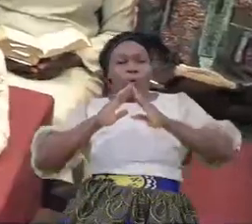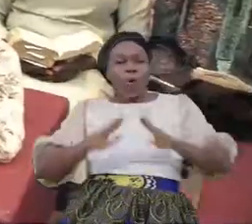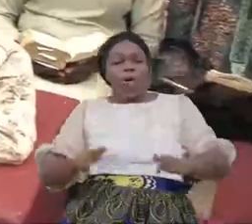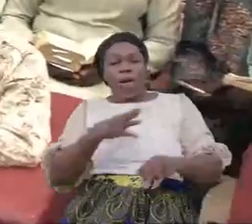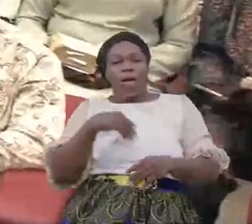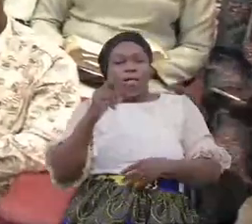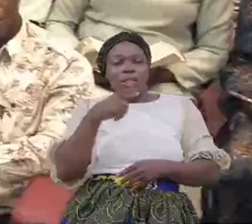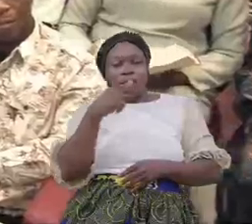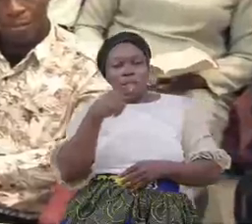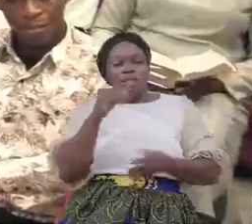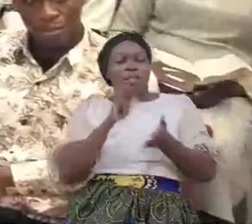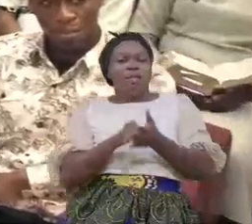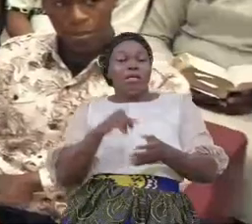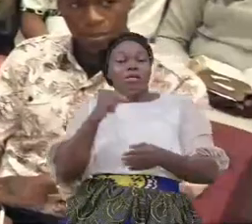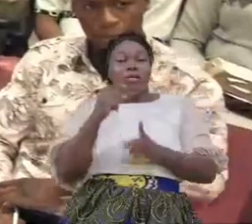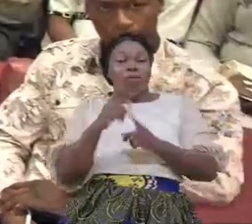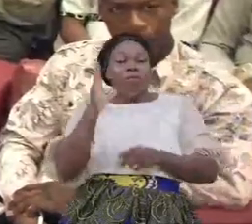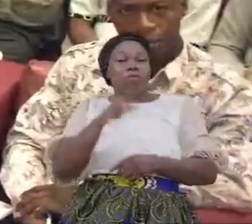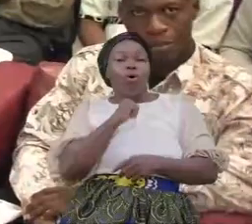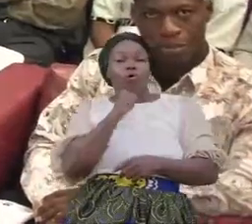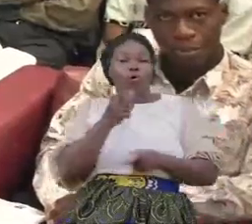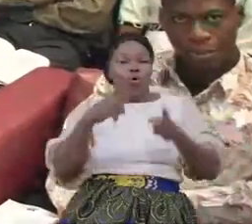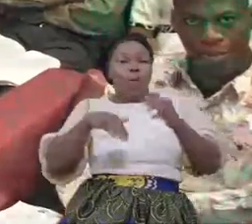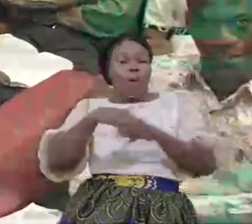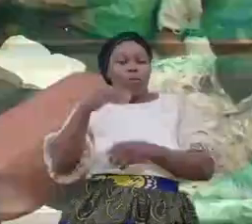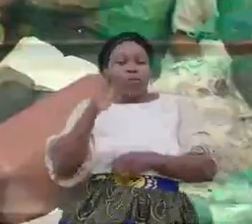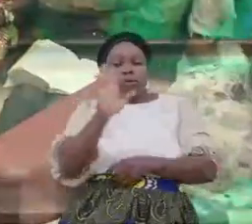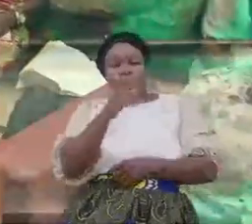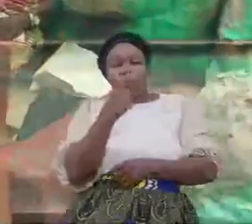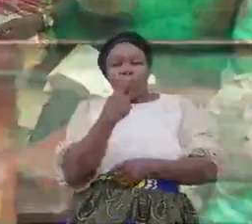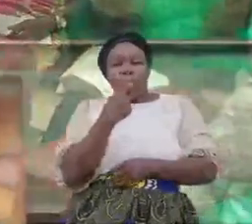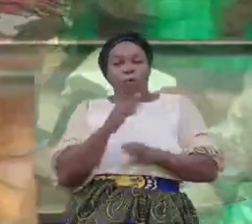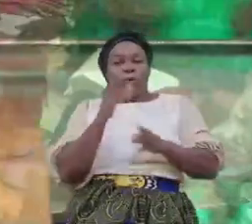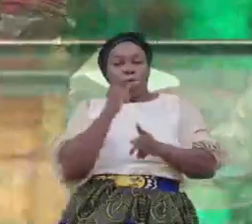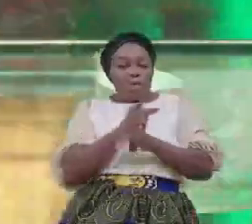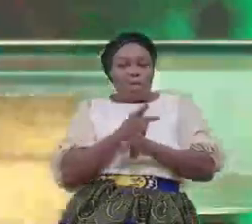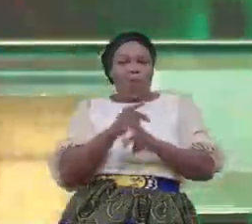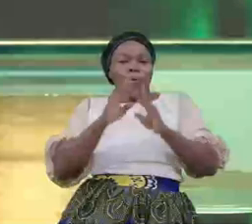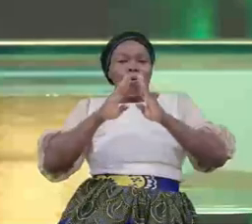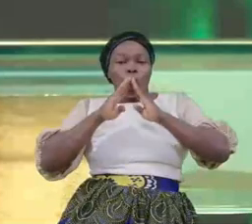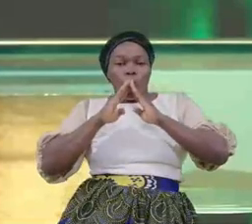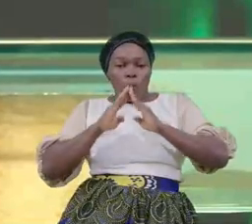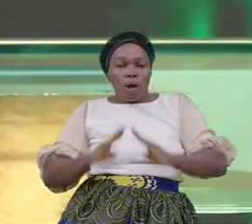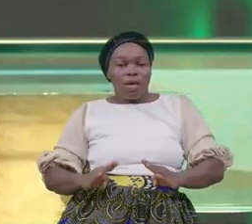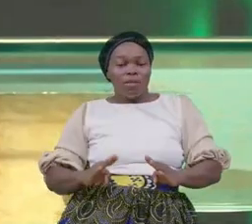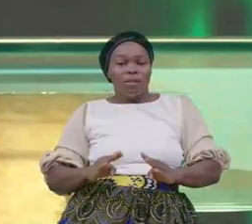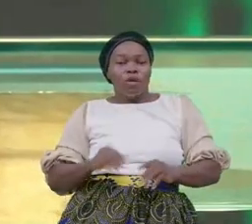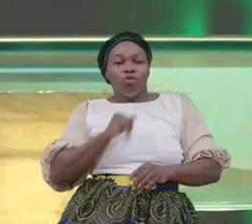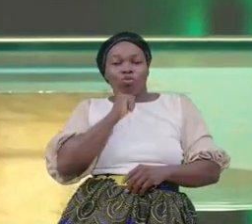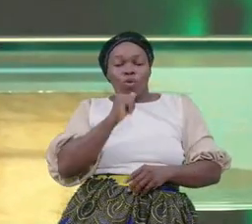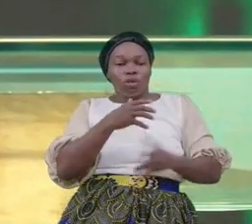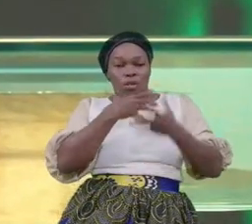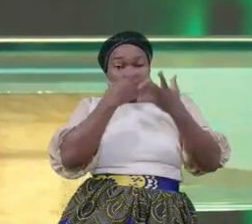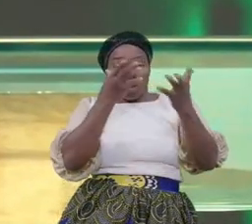Et il ne sortira pas un mot de votre bouche jusqu'au jour où je vous dirai poussez des cris. Alors vous pousserez des